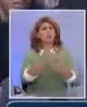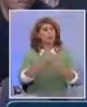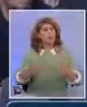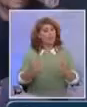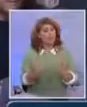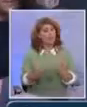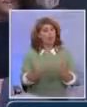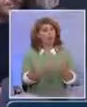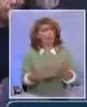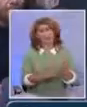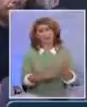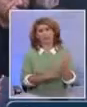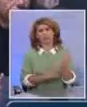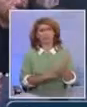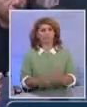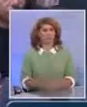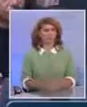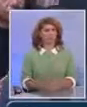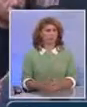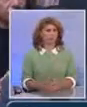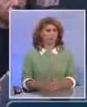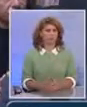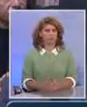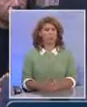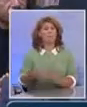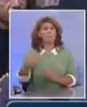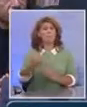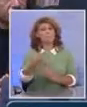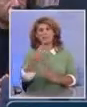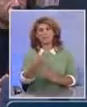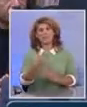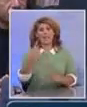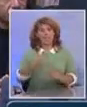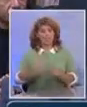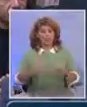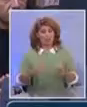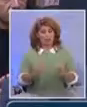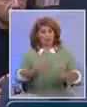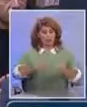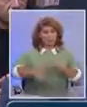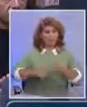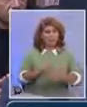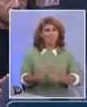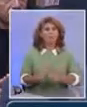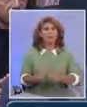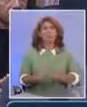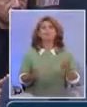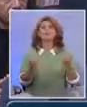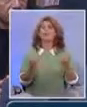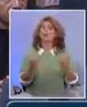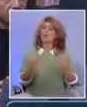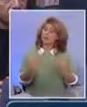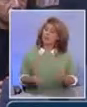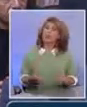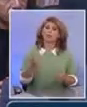εθνικό χαρακτήρα. Και παρακάτω αναφέρει χαρακτηριστικά: το ελληνικό εθνικό κίνημα ήταν και πολιτικό